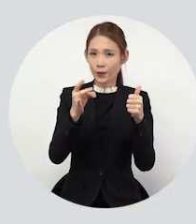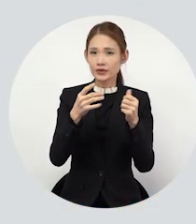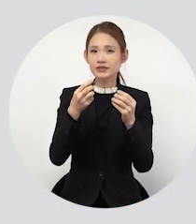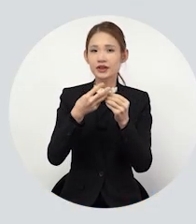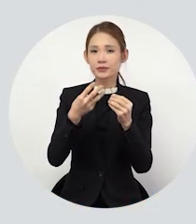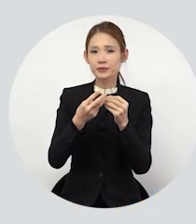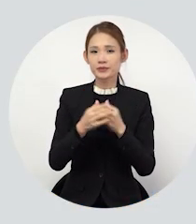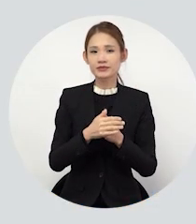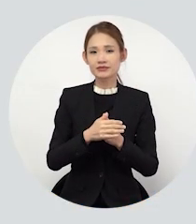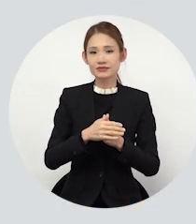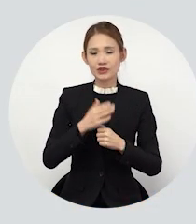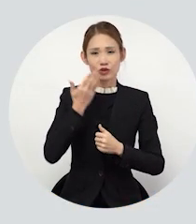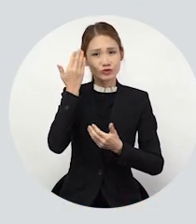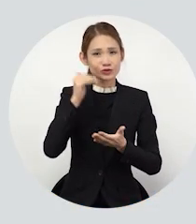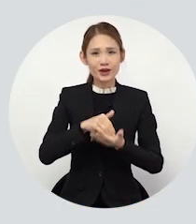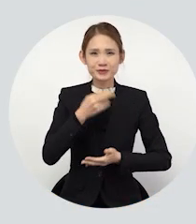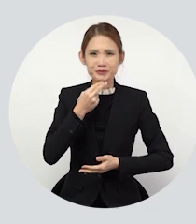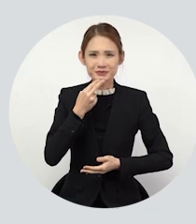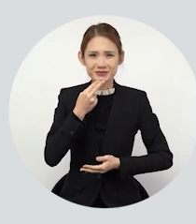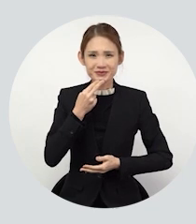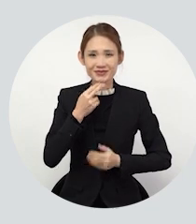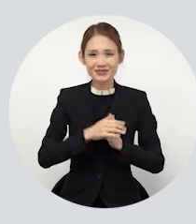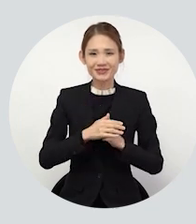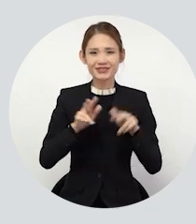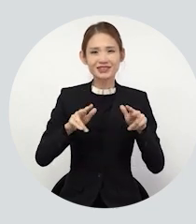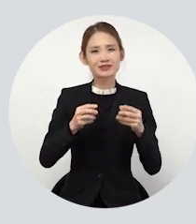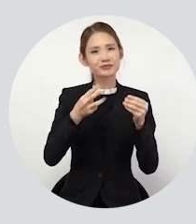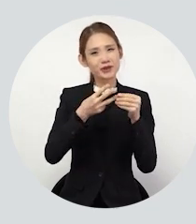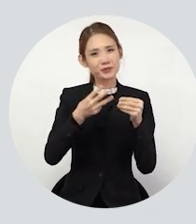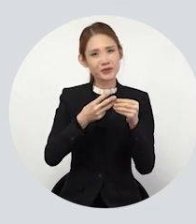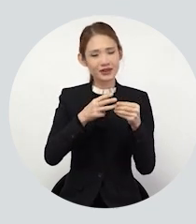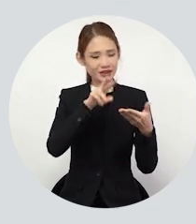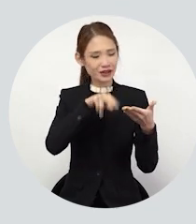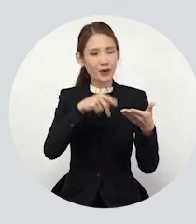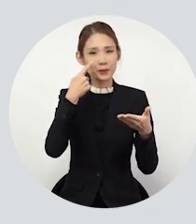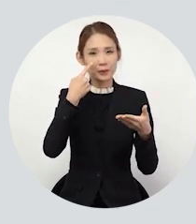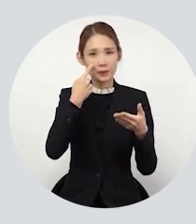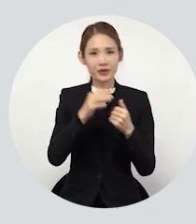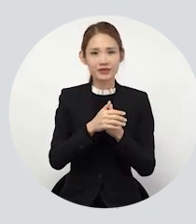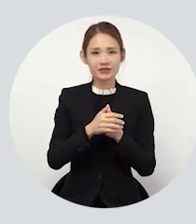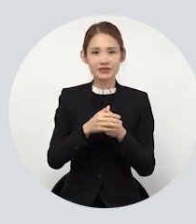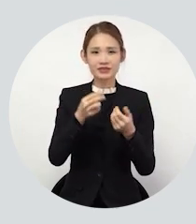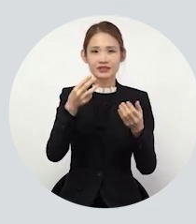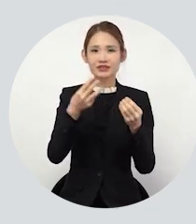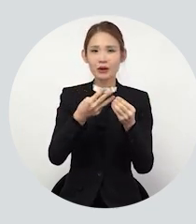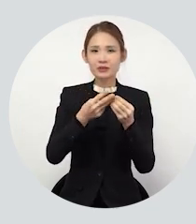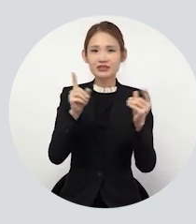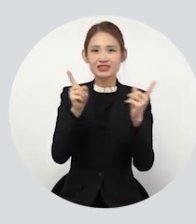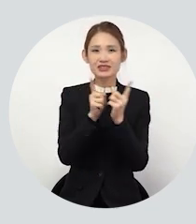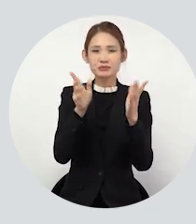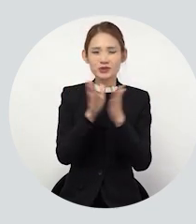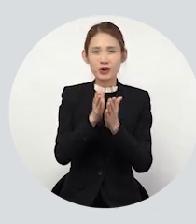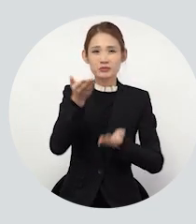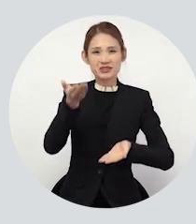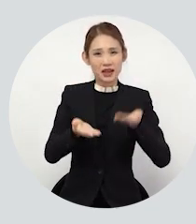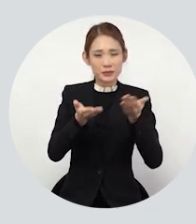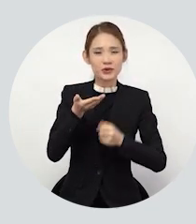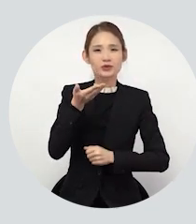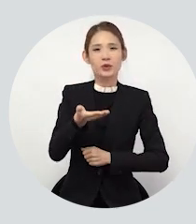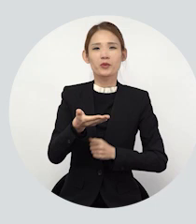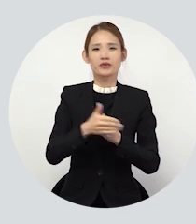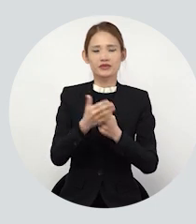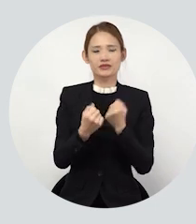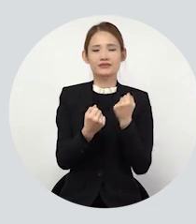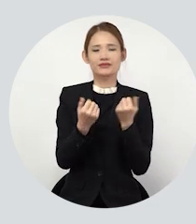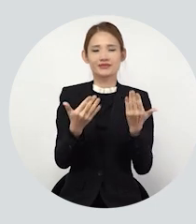3번을 고르셨어요. 네. 3번 지금 후회 안 하시나요? 지금 3번은 일단 읽어봐 주세요. 3번은 뭐 너무 직접적인 차별이라서 뭐 드릴